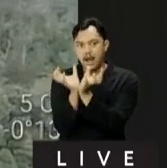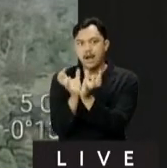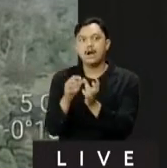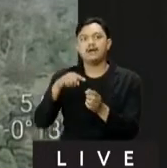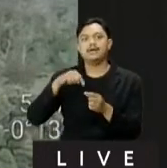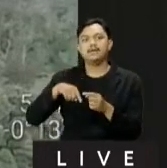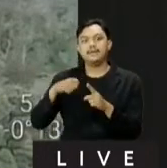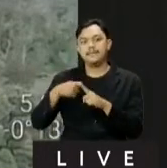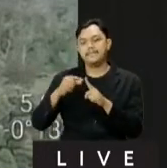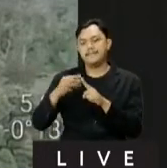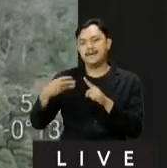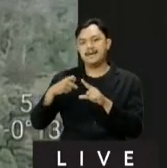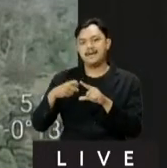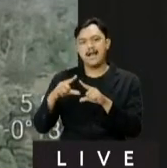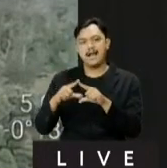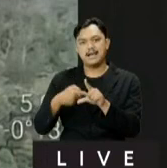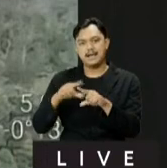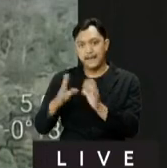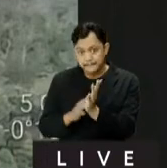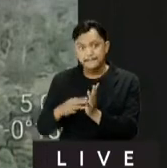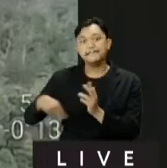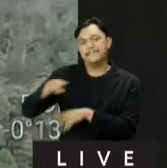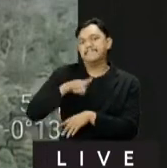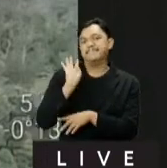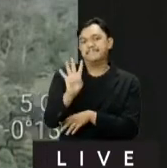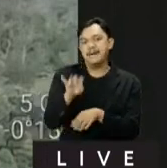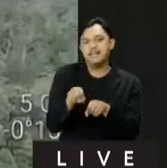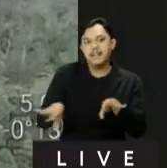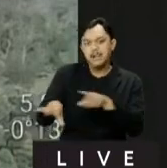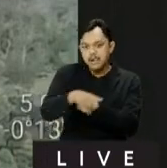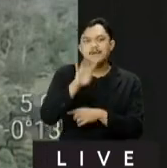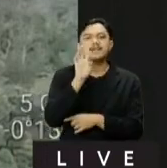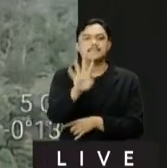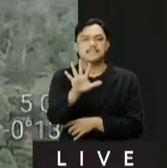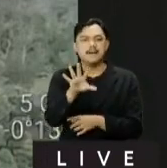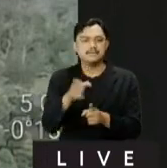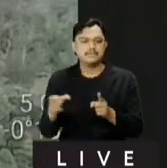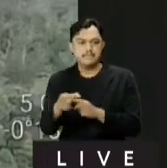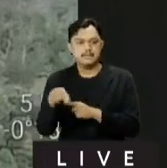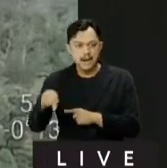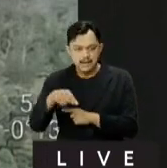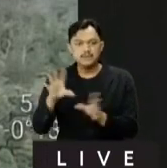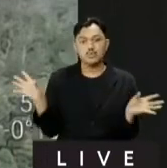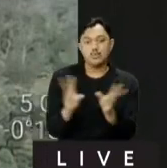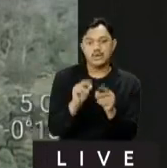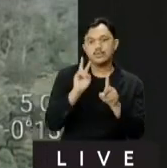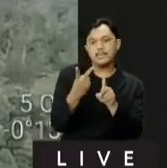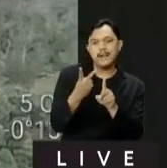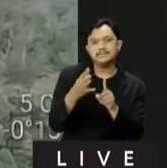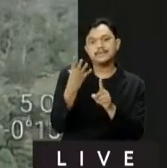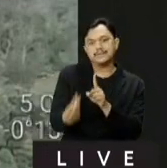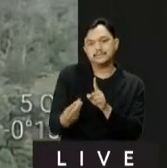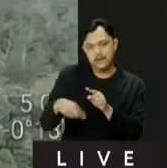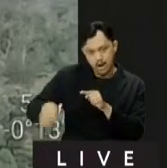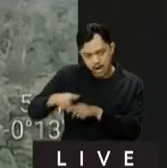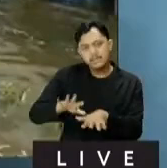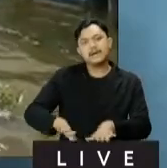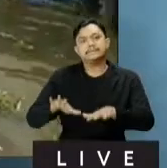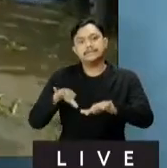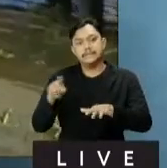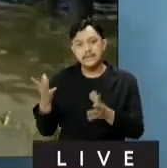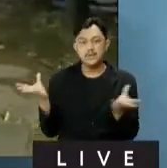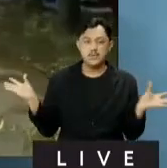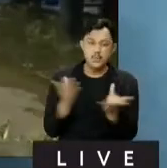5 kecamatan yang terdampak dan 12 desa yang terdampak. Dengan jumlah penduduk yang terdampak itu